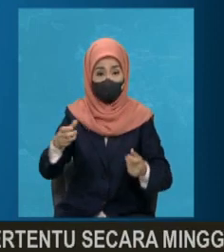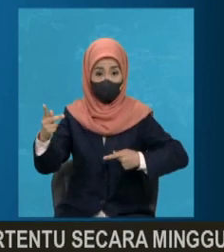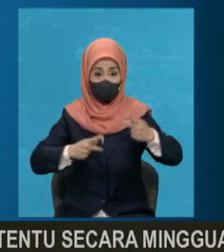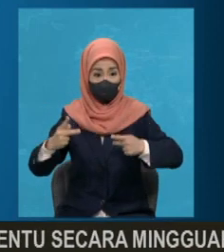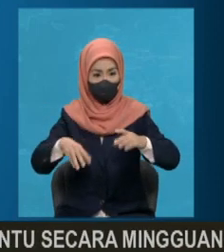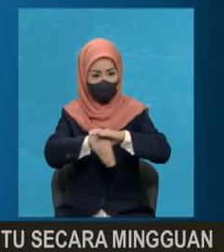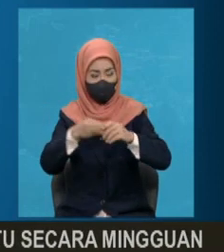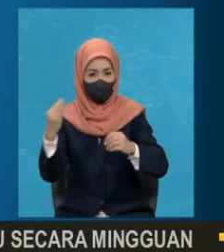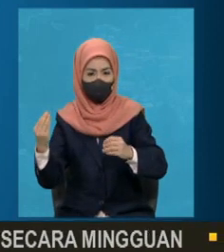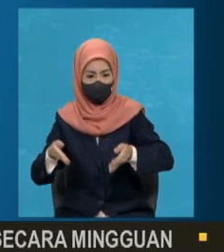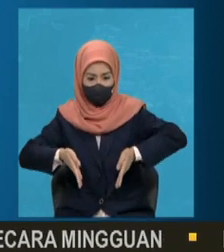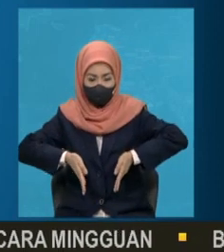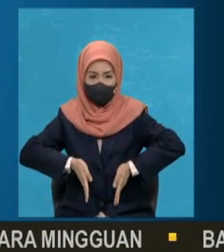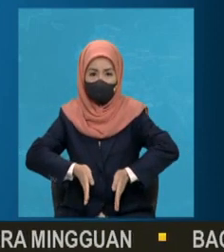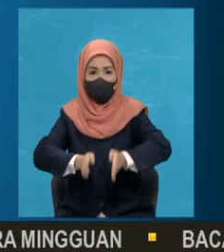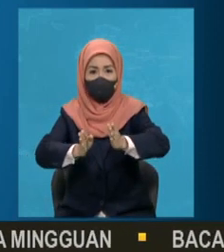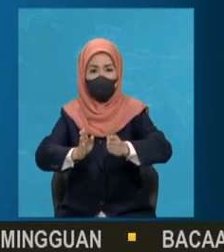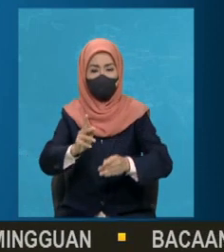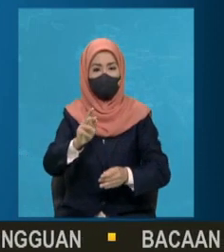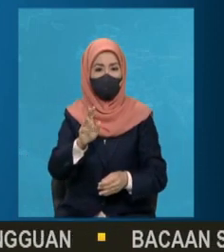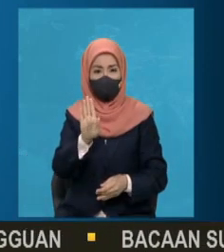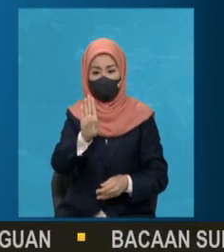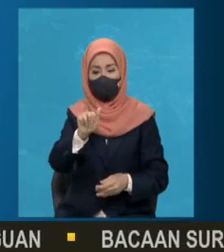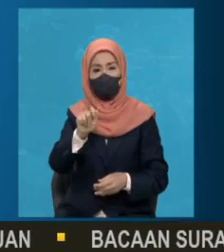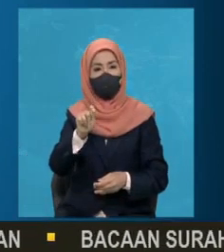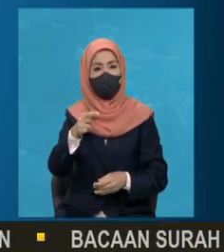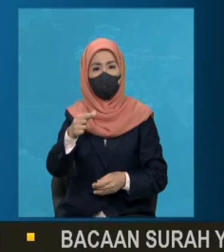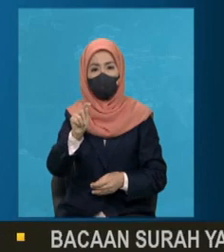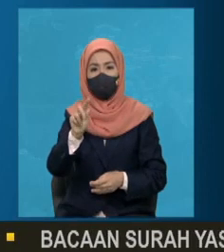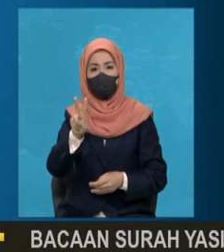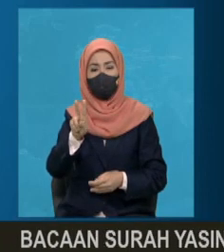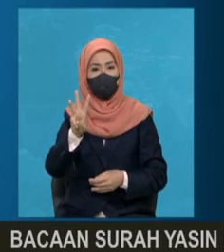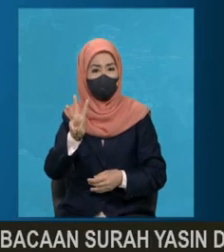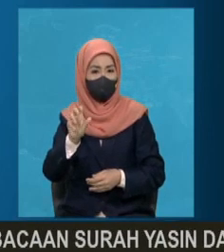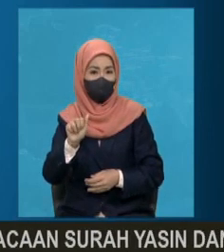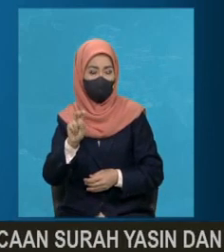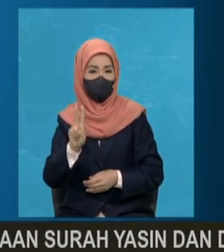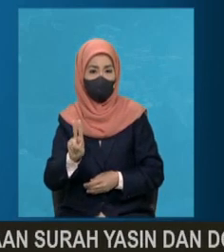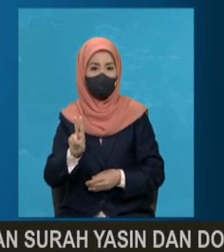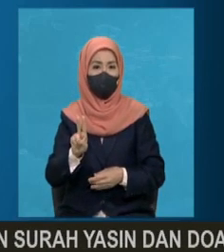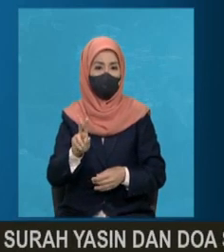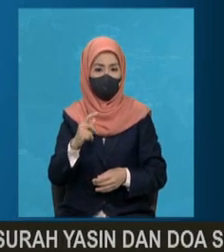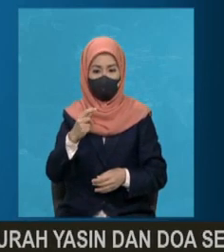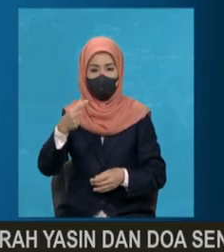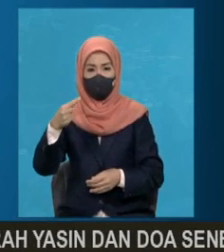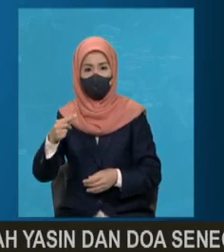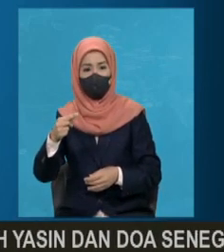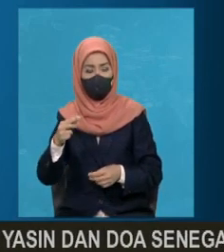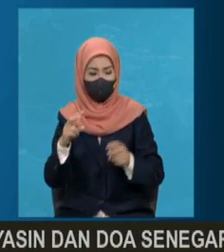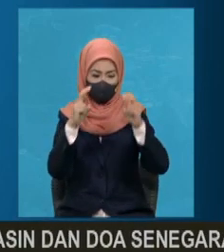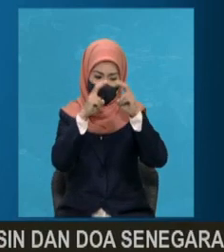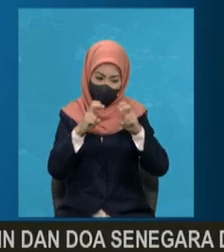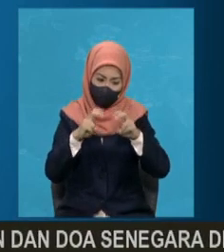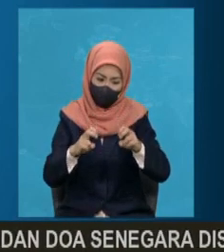keluar dari persimpangan Kampung Batang tua dan menahan Suspect di kawasan Jalan Labu batu Apoy daerah temborong hasil